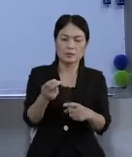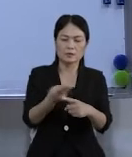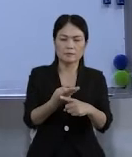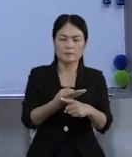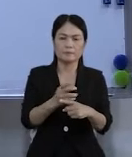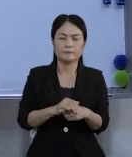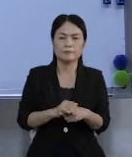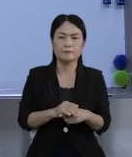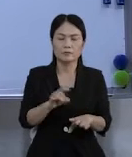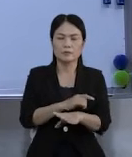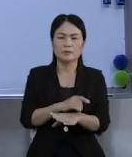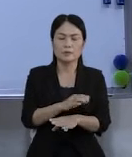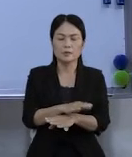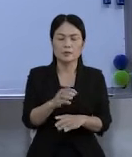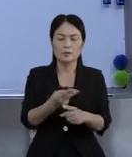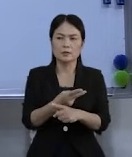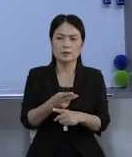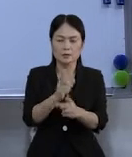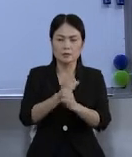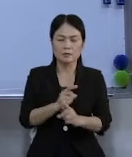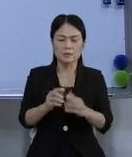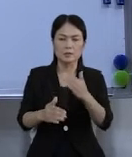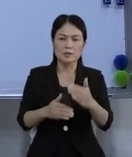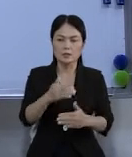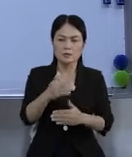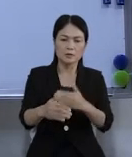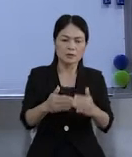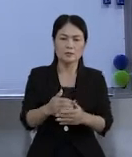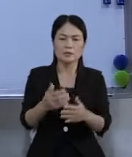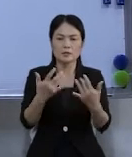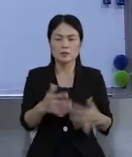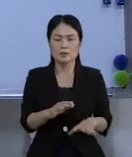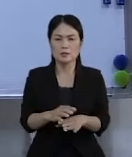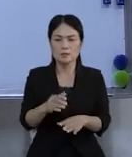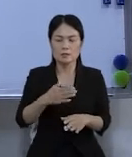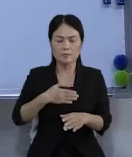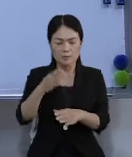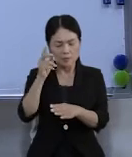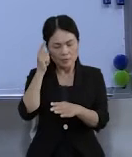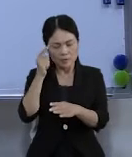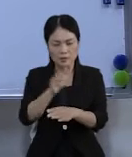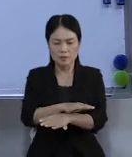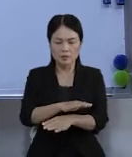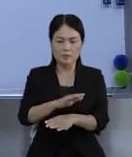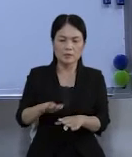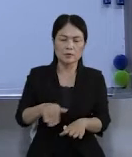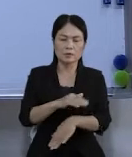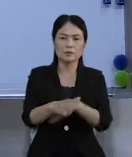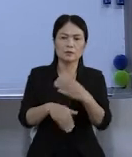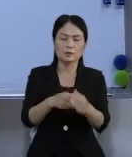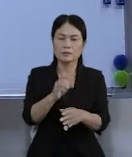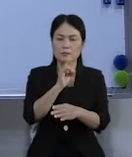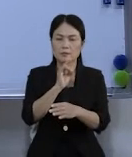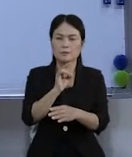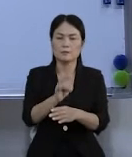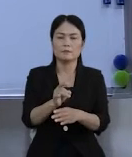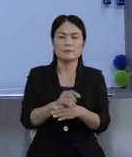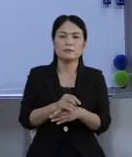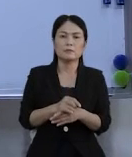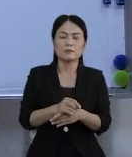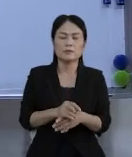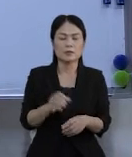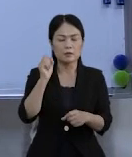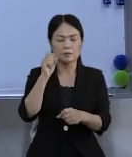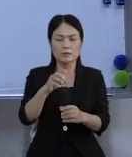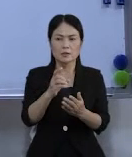nụ vọt. Vậy để con ban ạ nụ vọt tới tam chúm hiên nì mùi nì mùi, nụ nẹ cừu chưa chạy tha, con tiếng ọc nìa, bà gọt chìa,